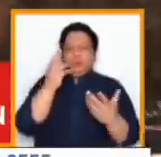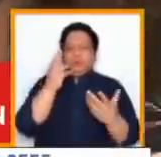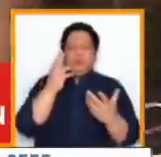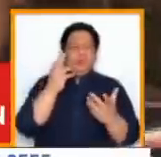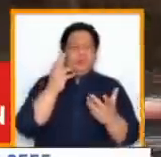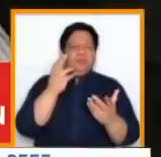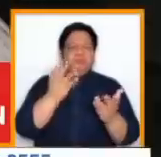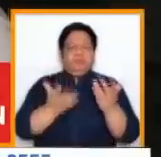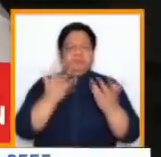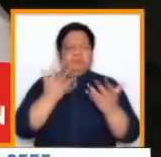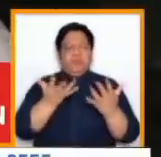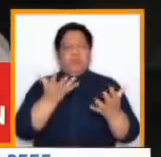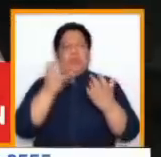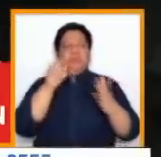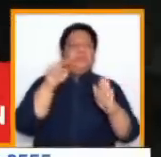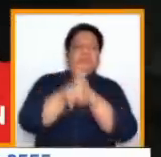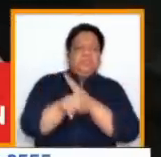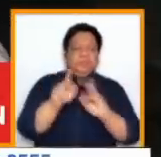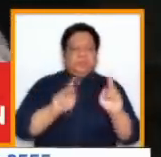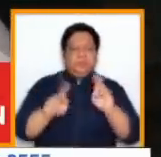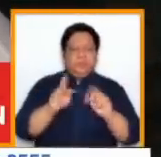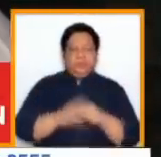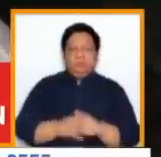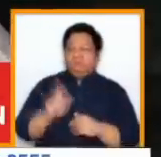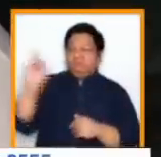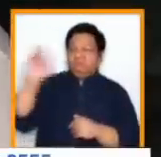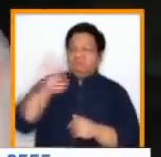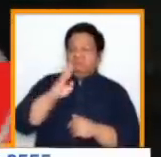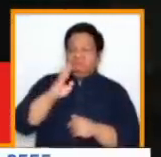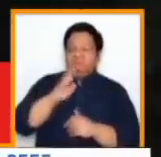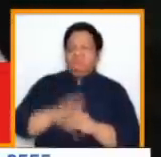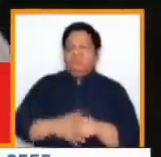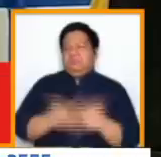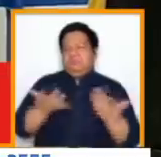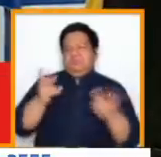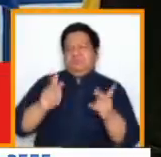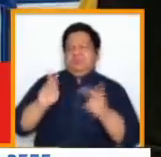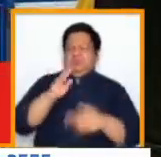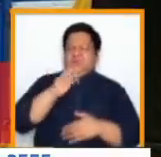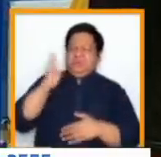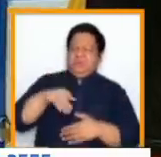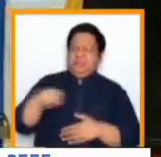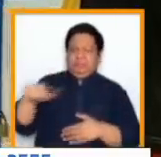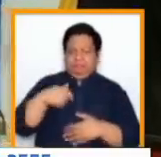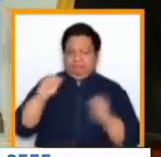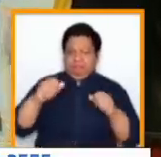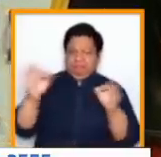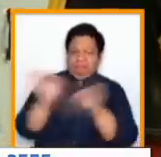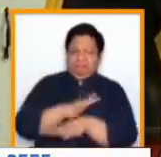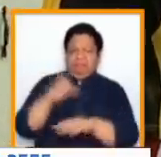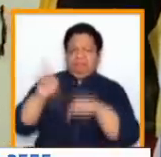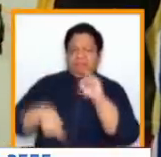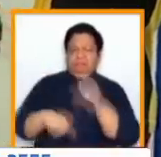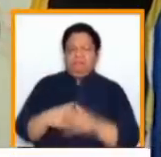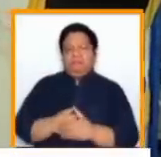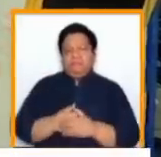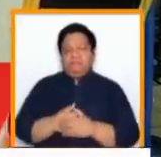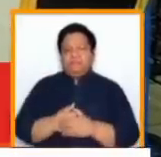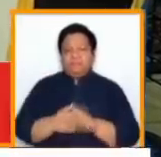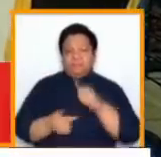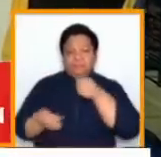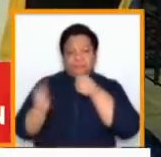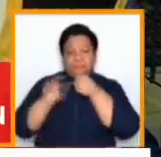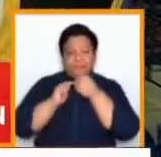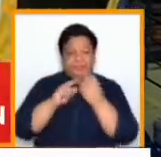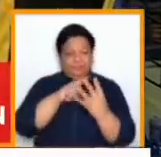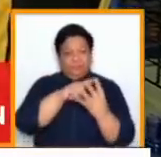mapatay ng tao. Masasama lang loob ko dahil hindi ko naman magagantihan yun. Hawak na ng Manila Police ang 4 sa 5 salarin. 3